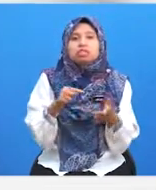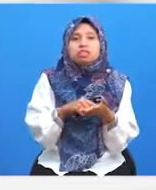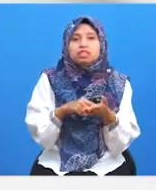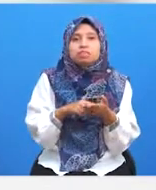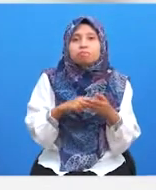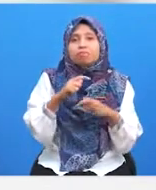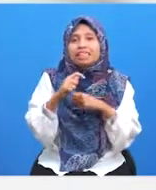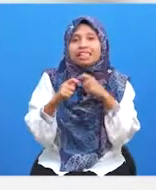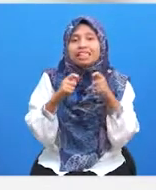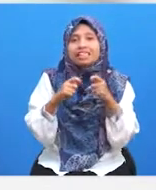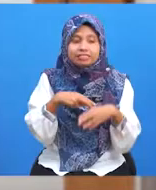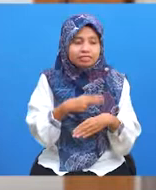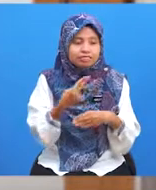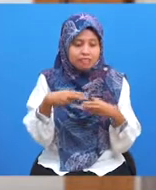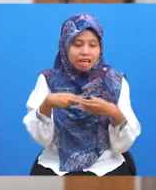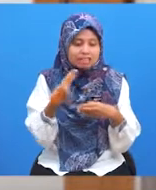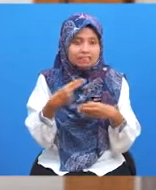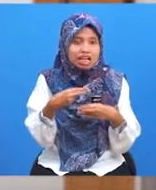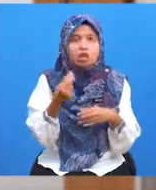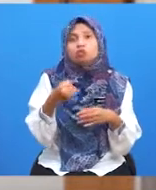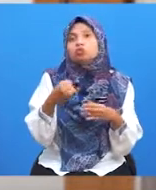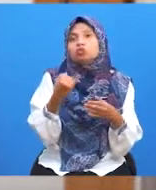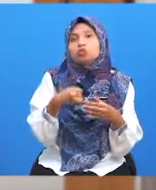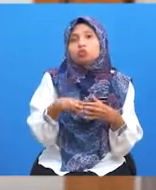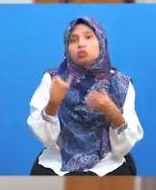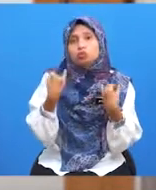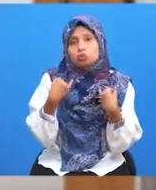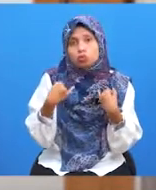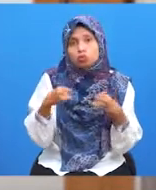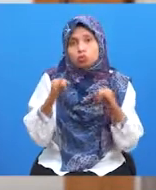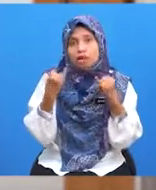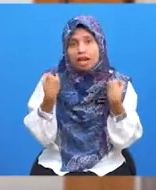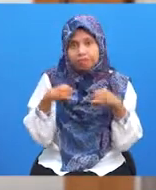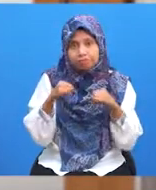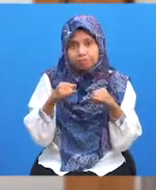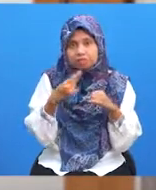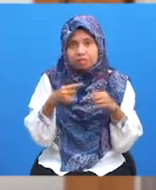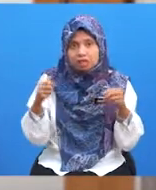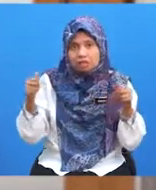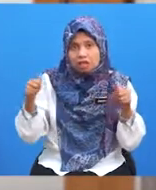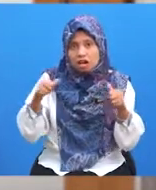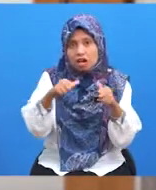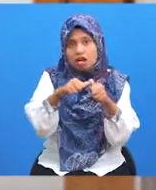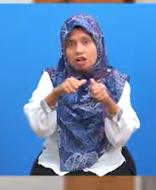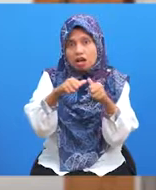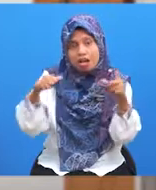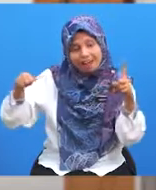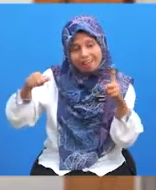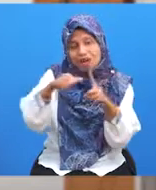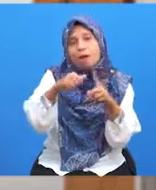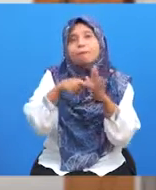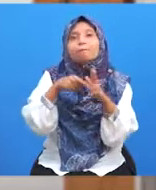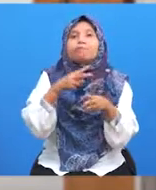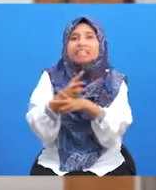langsung meningkatkan hasil jualan bagi semua produk yang menjurus kepada arah penjagaan kesehatan